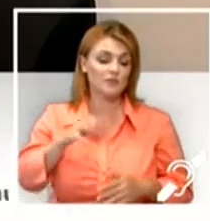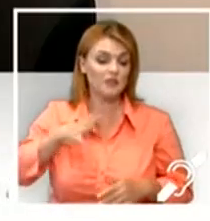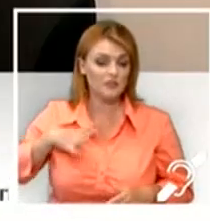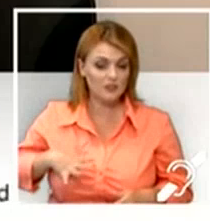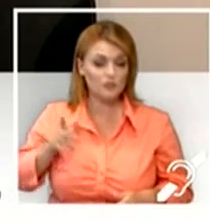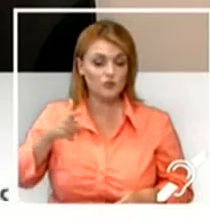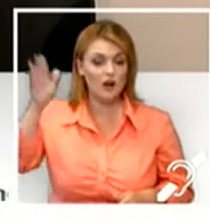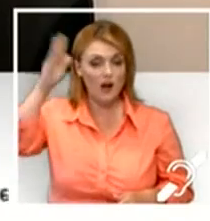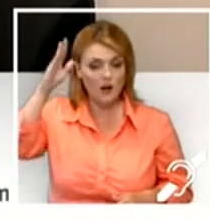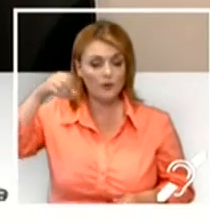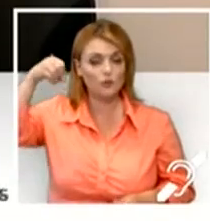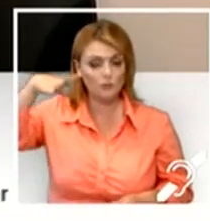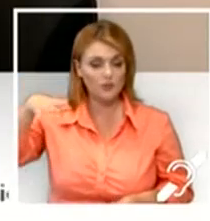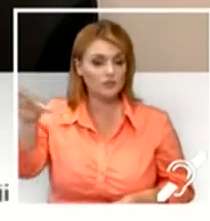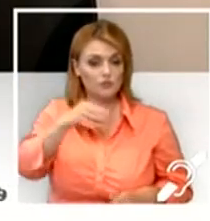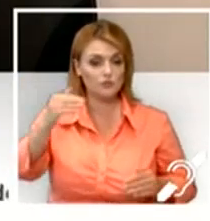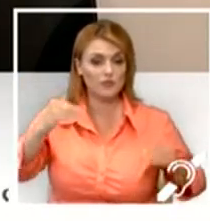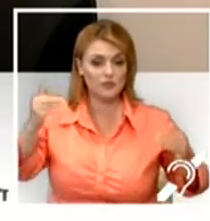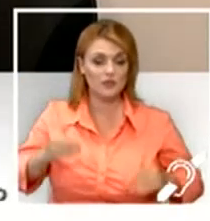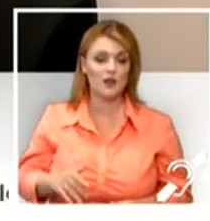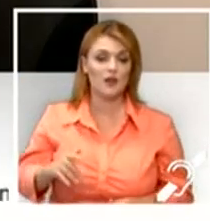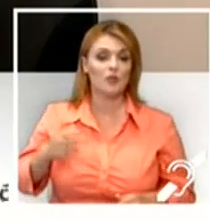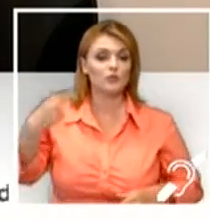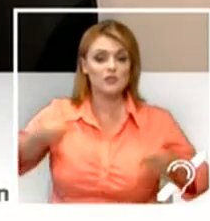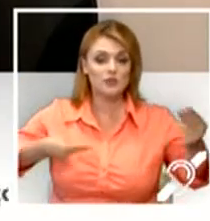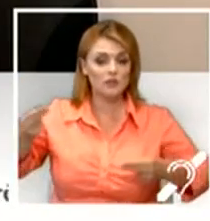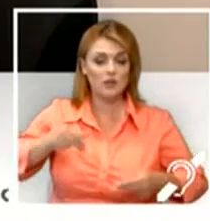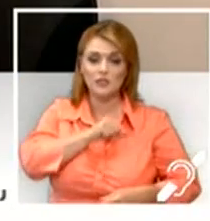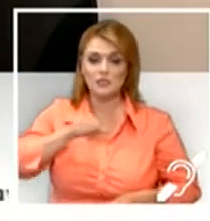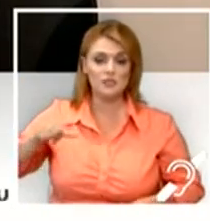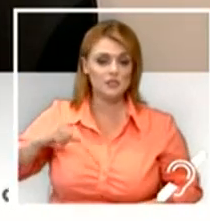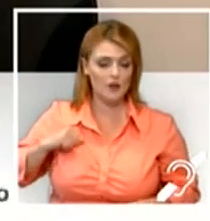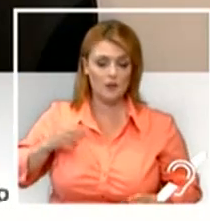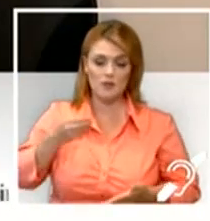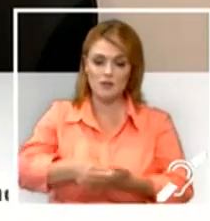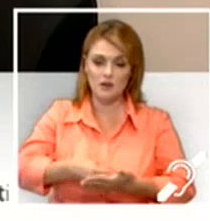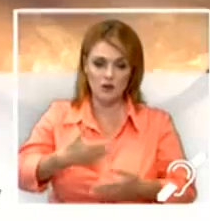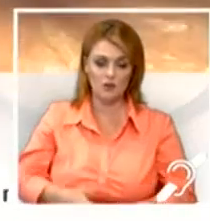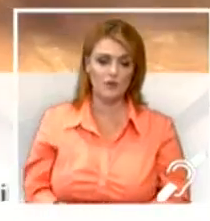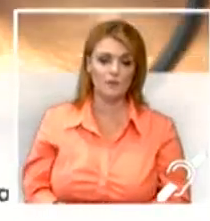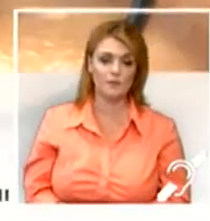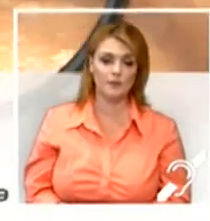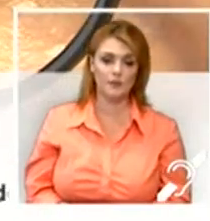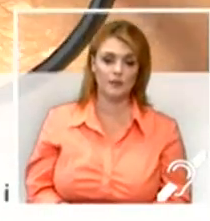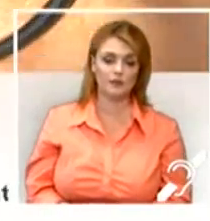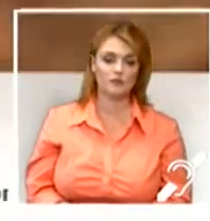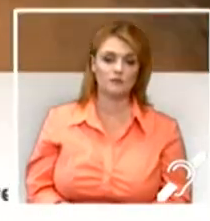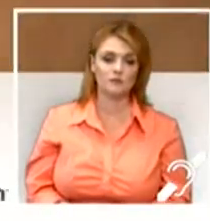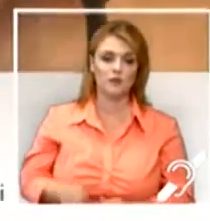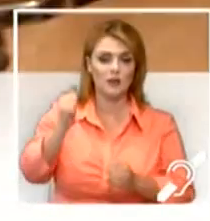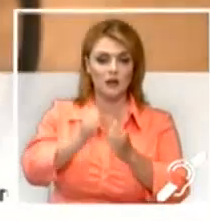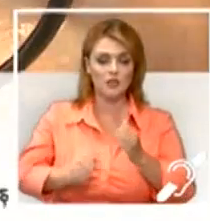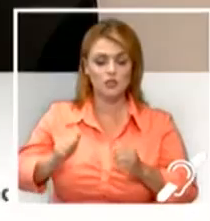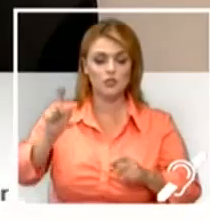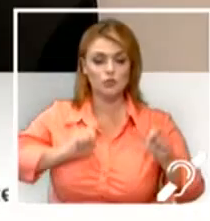apa. La noi contractele sunt atât de scumpe, de aceea că procesul de studii este individualizat. Fiecare